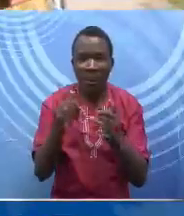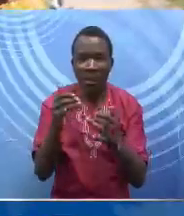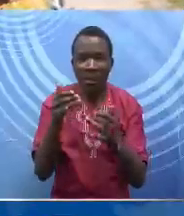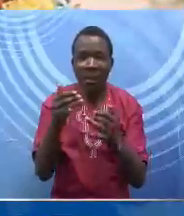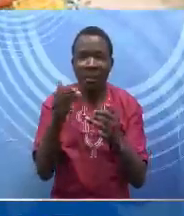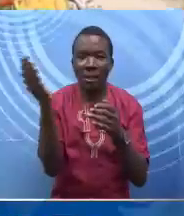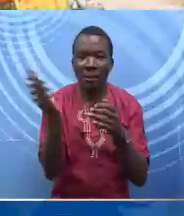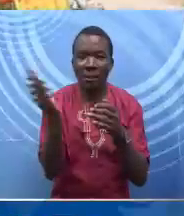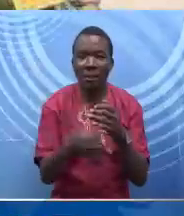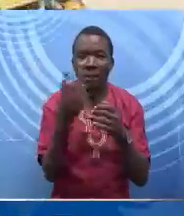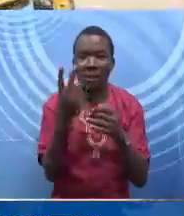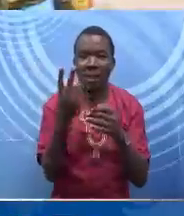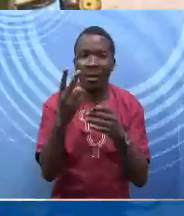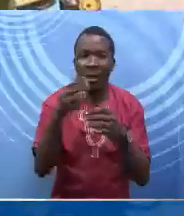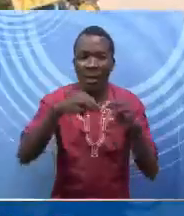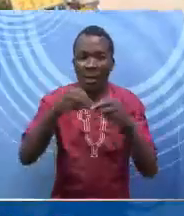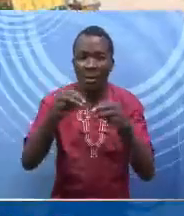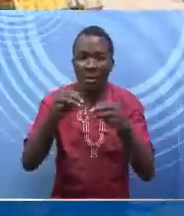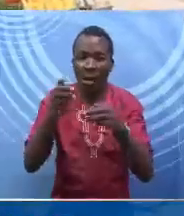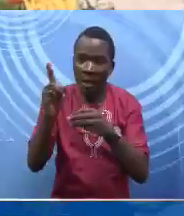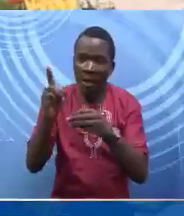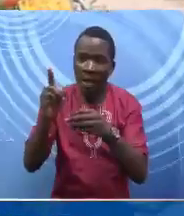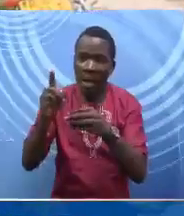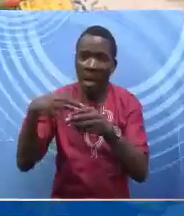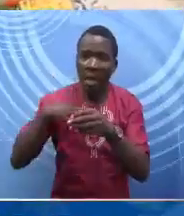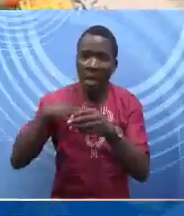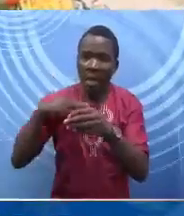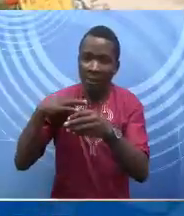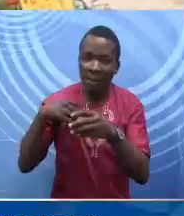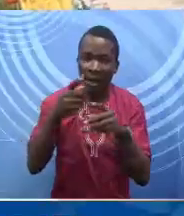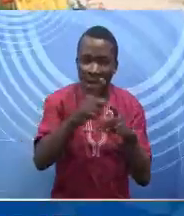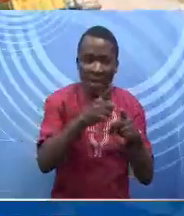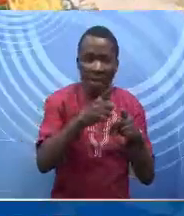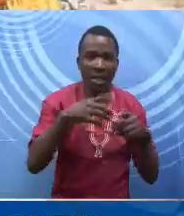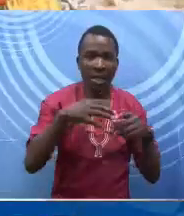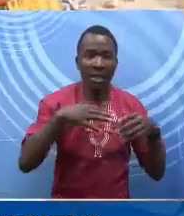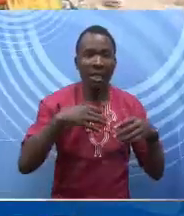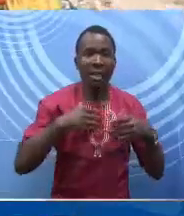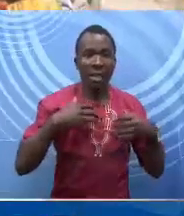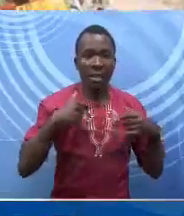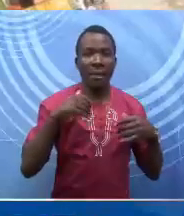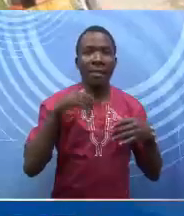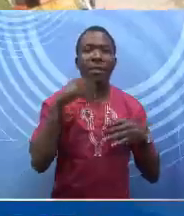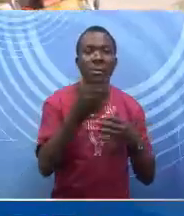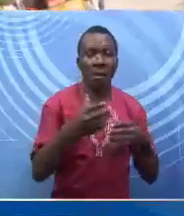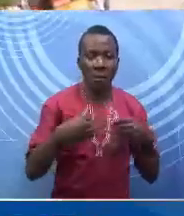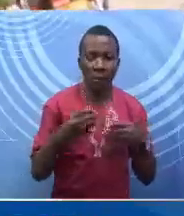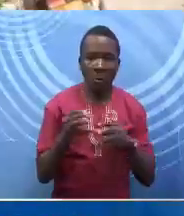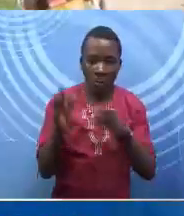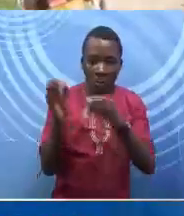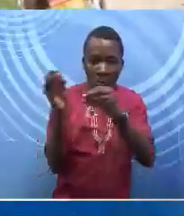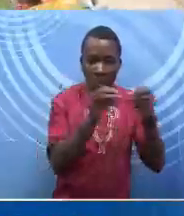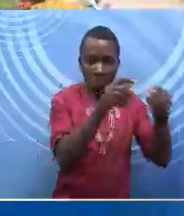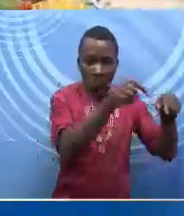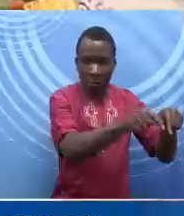hano haremeraga imyenda, ruguru hari haremera amatungo, hari hari akagari ka Gaseke. Amatungo tuhita tuyazana